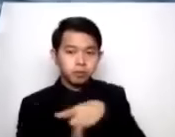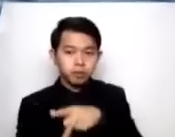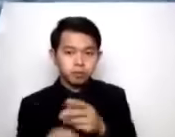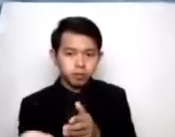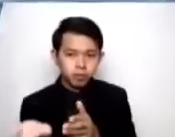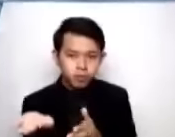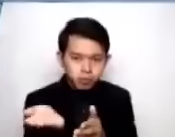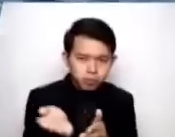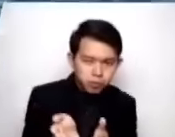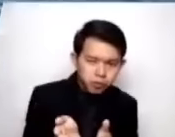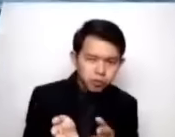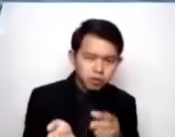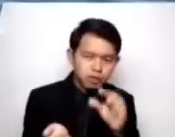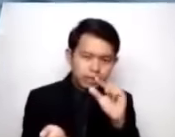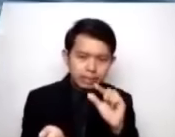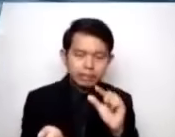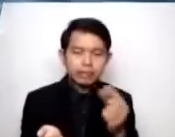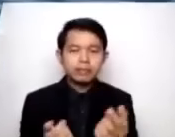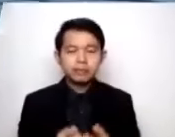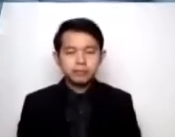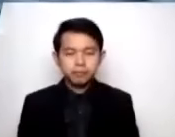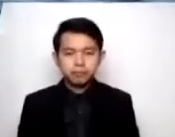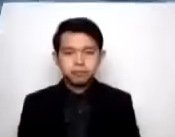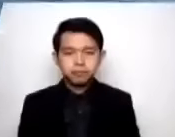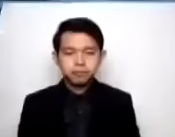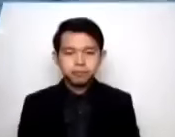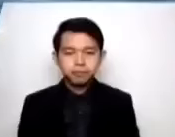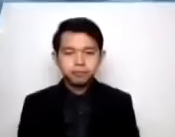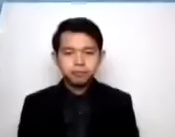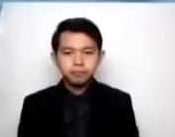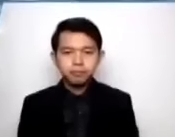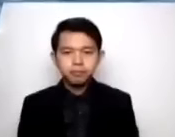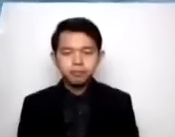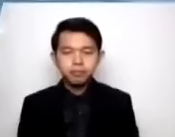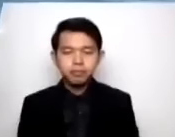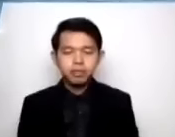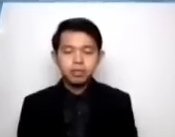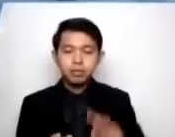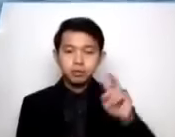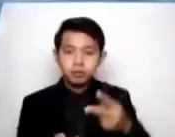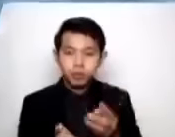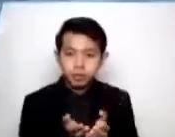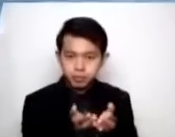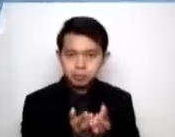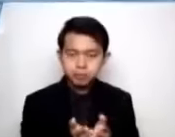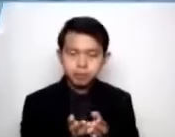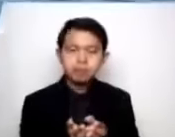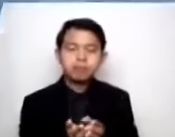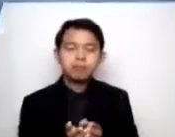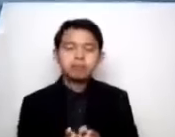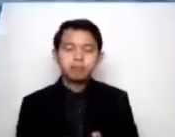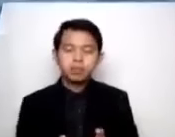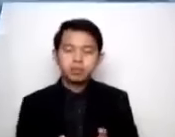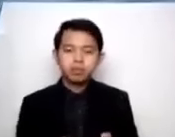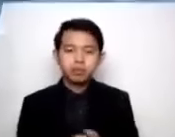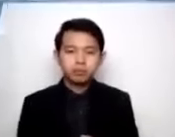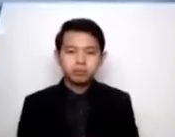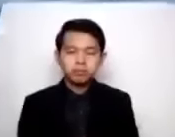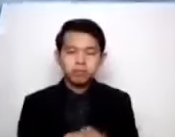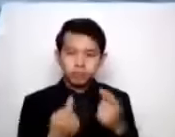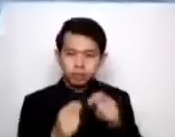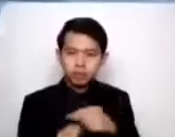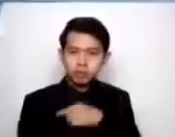Dato Matanam Taradapit na nagpapatrolya sa Sandy Cay malapit sa Pag-asa Island, sinubukan ding sadyang